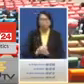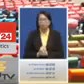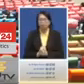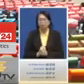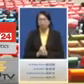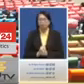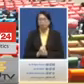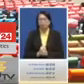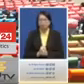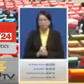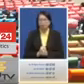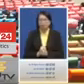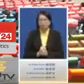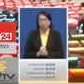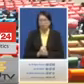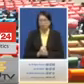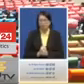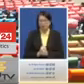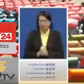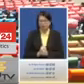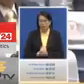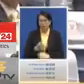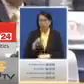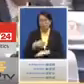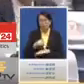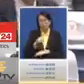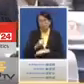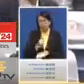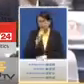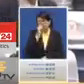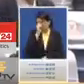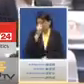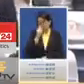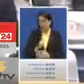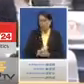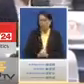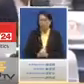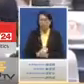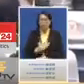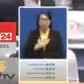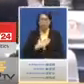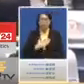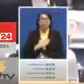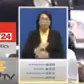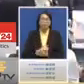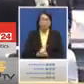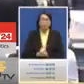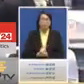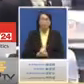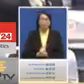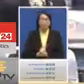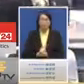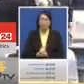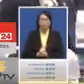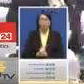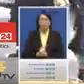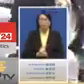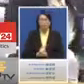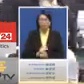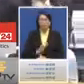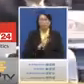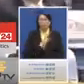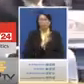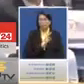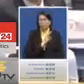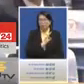ครับกราบเรียนท่านประธานสภาที่เคารพกับผมสายันยุติธรรมสมาชิกส